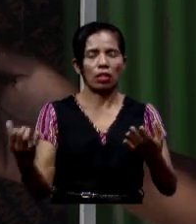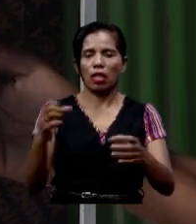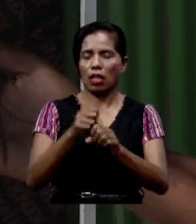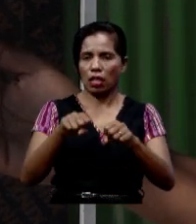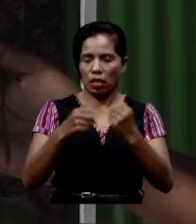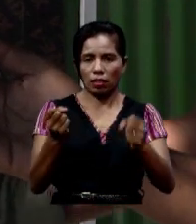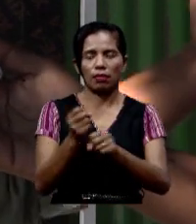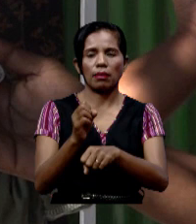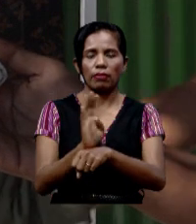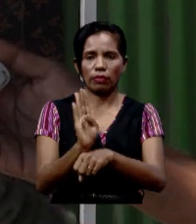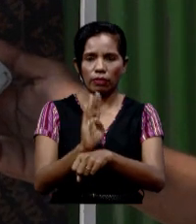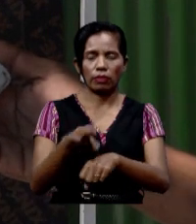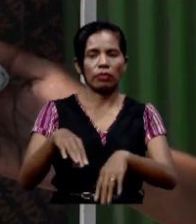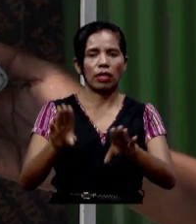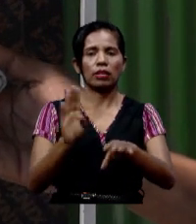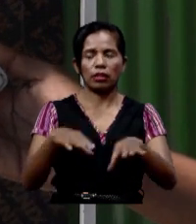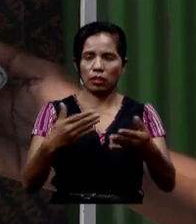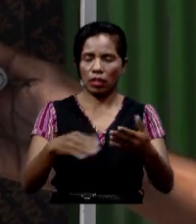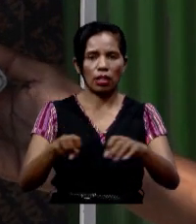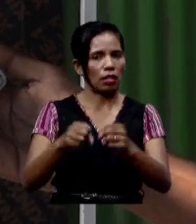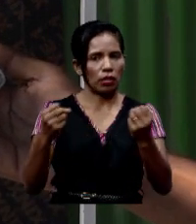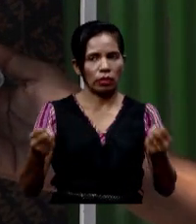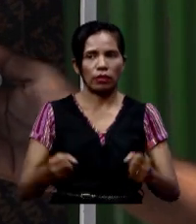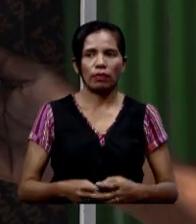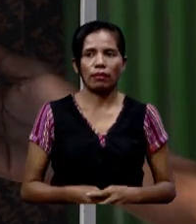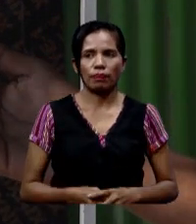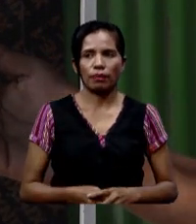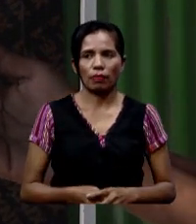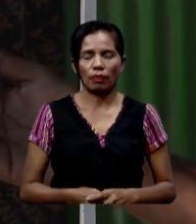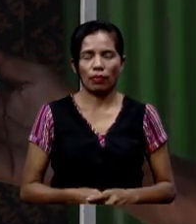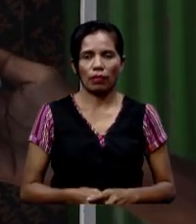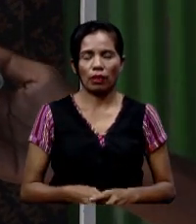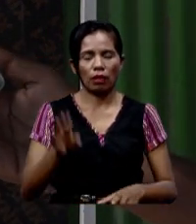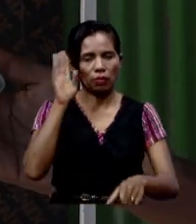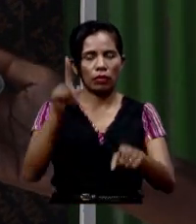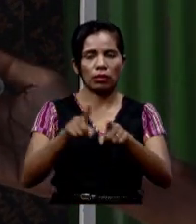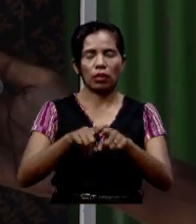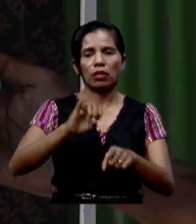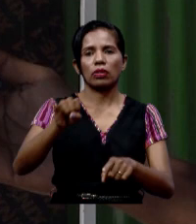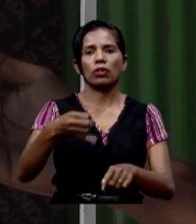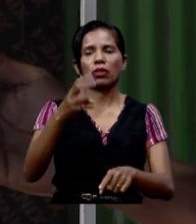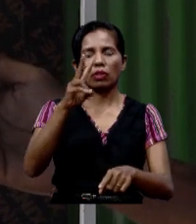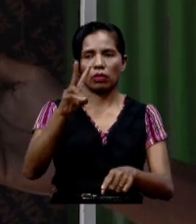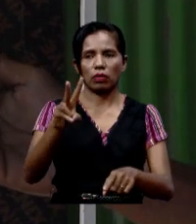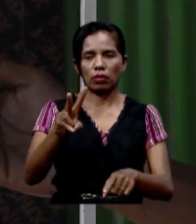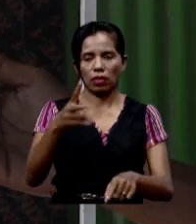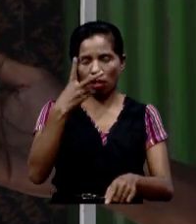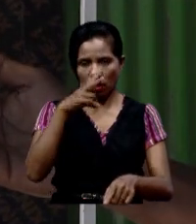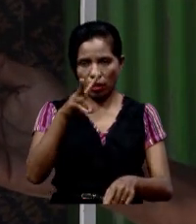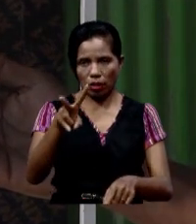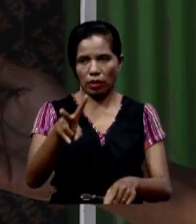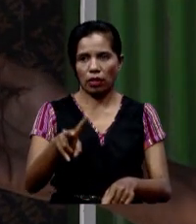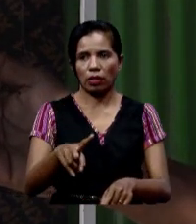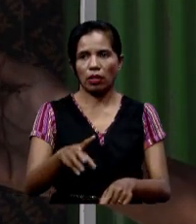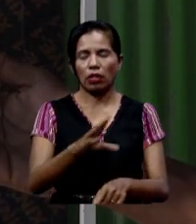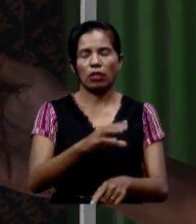hotu lak leh usi be si dah mau si usi be jota duis mak sai fail hok